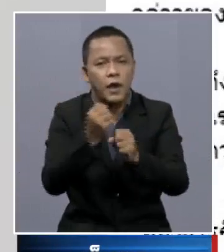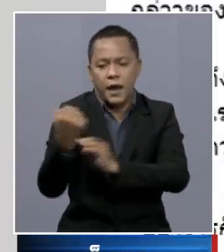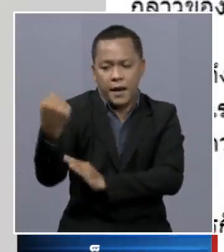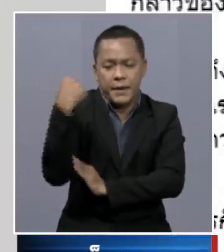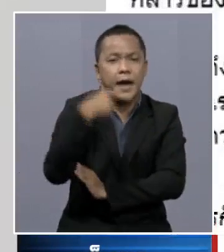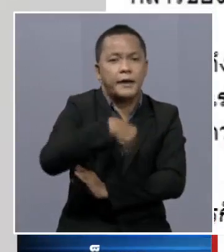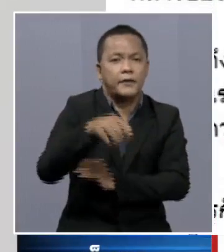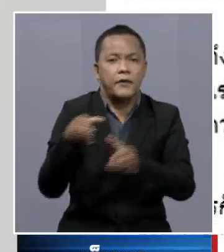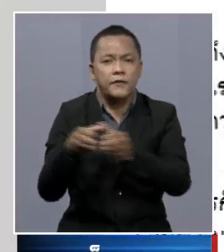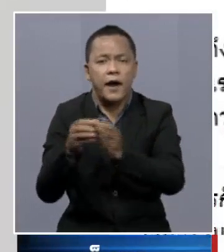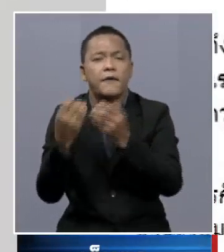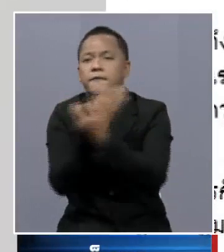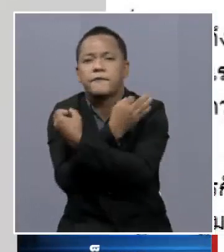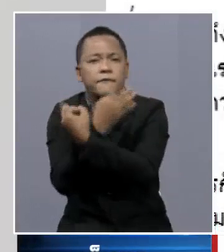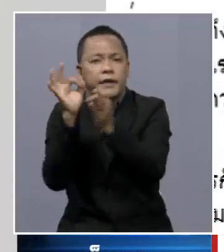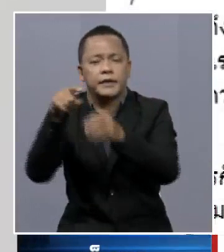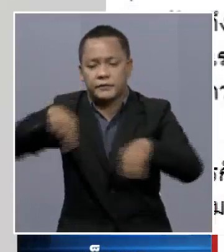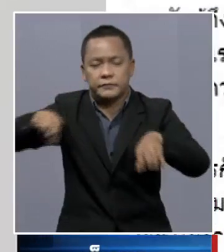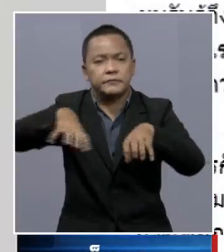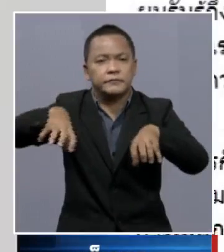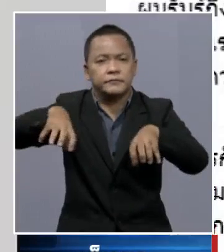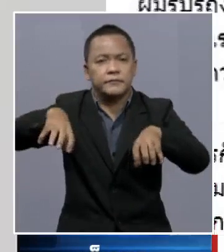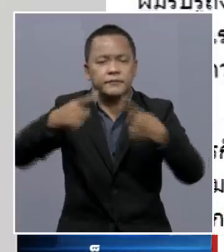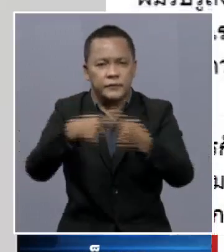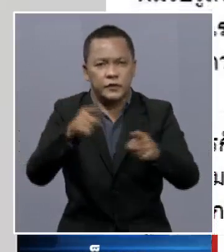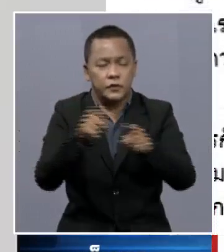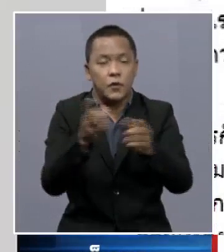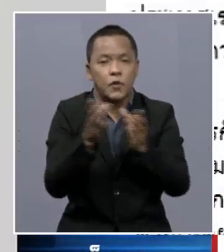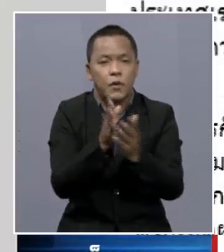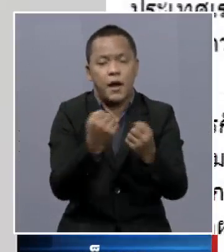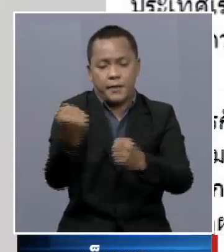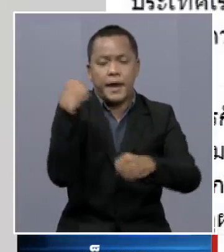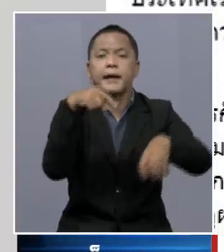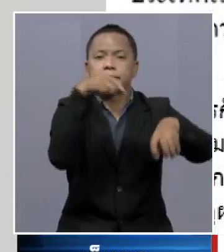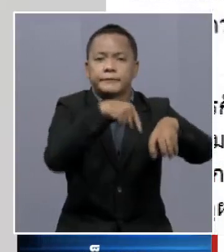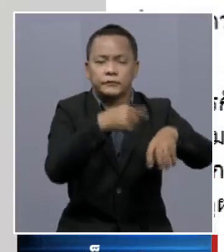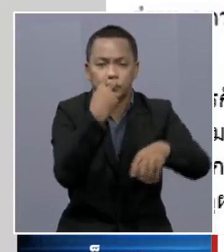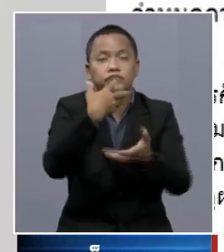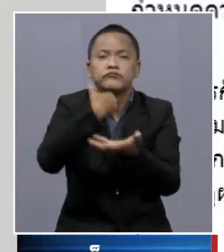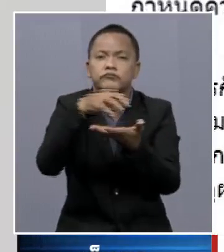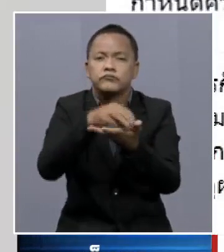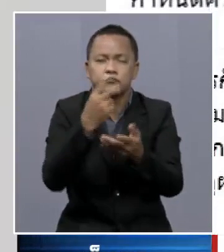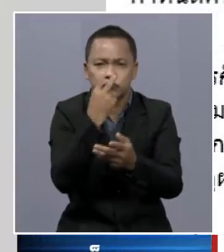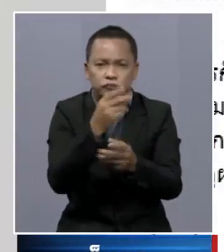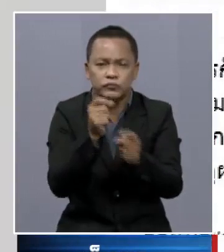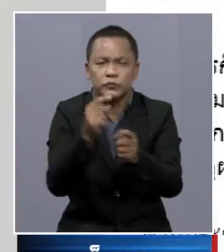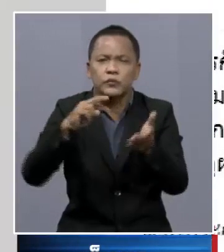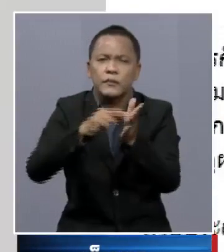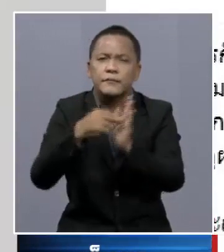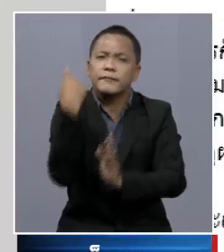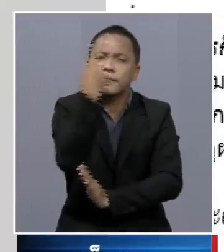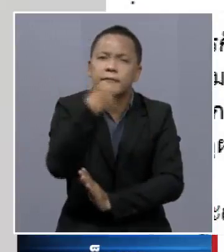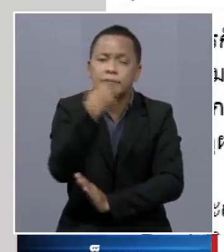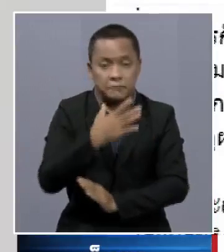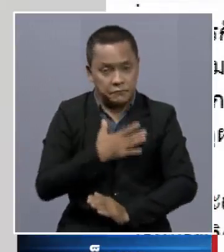อำนาดนิยมและฝ่ายเสรียนิยมประชาที่ประตัยในส่วขฝายอำนดนิยม คผชมลองฟังแล้วกดูวท่านหมายถงใคร